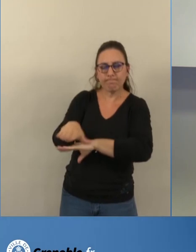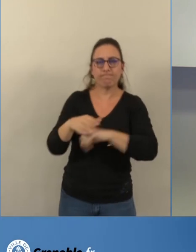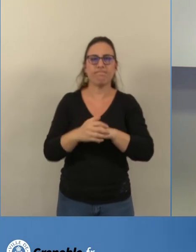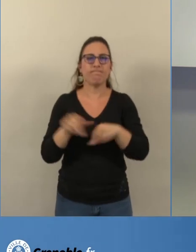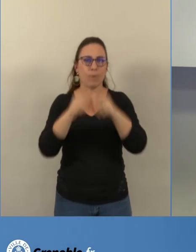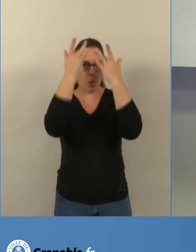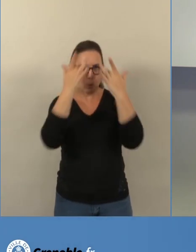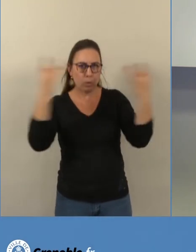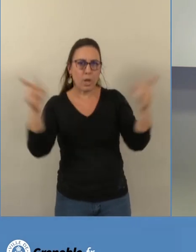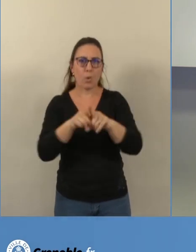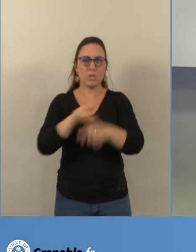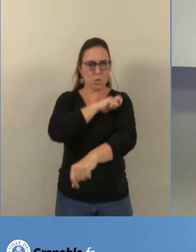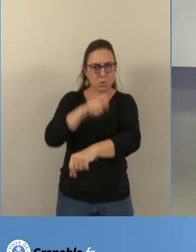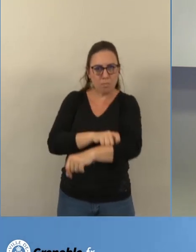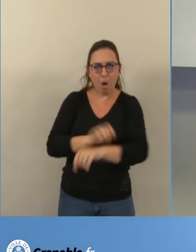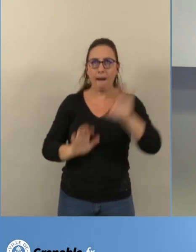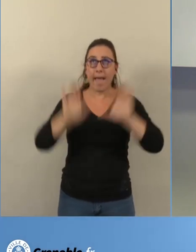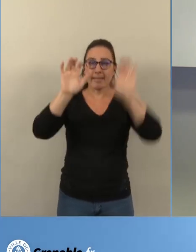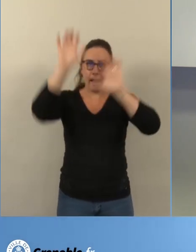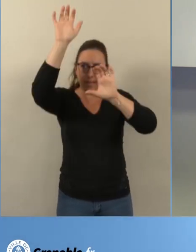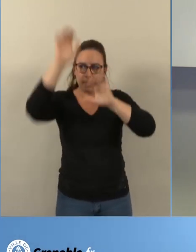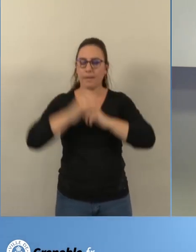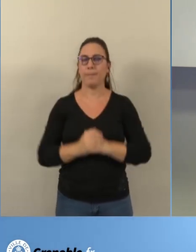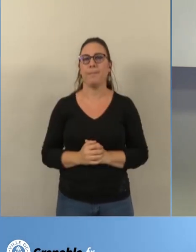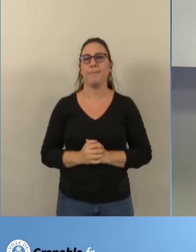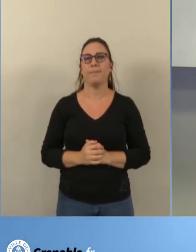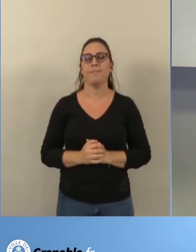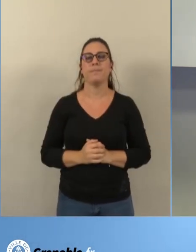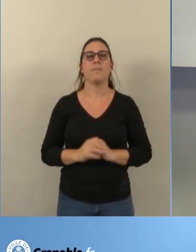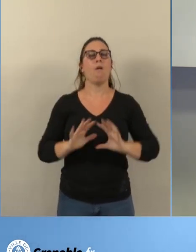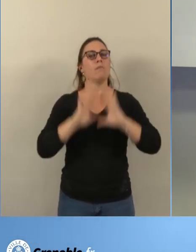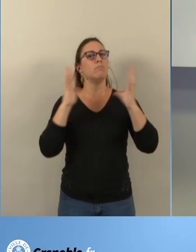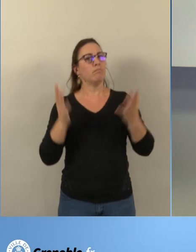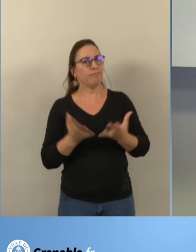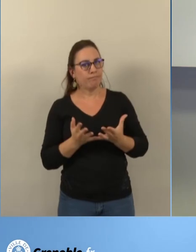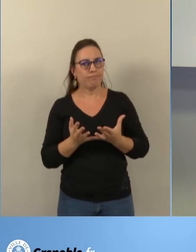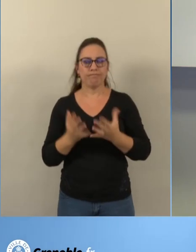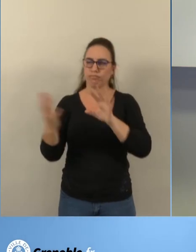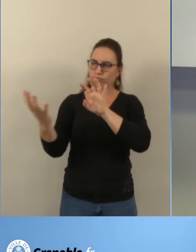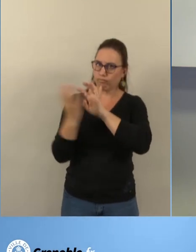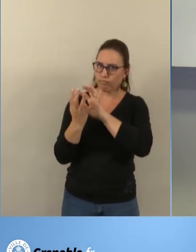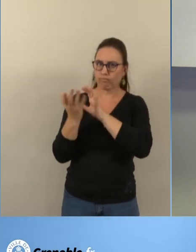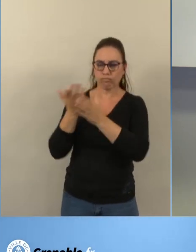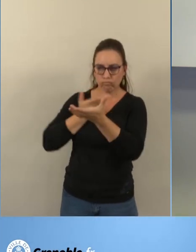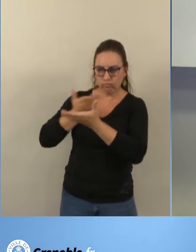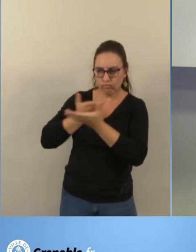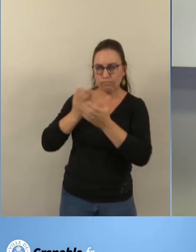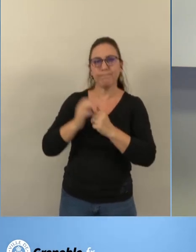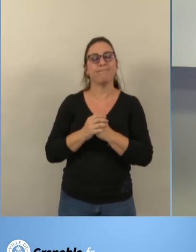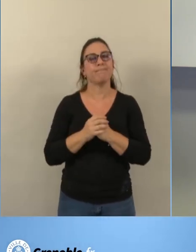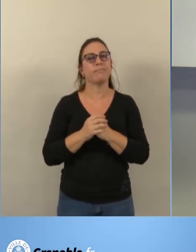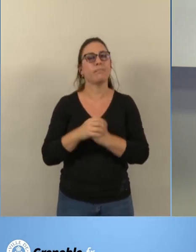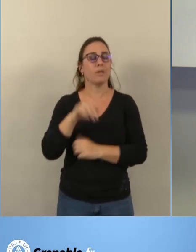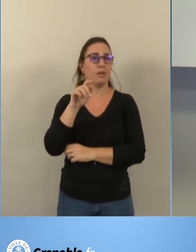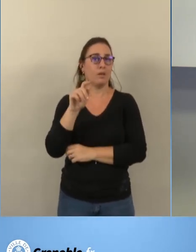culturelle de pratique sportive de l'escalade également et puis nous avons évidemment une pensée